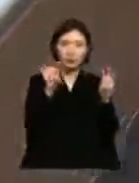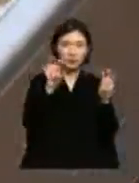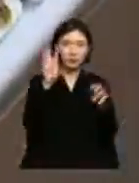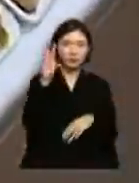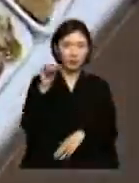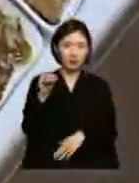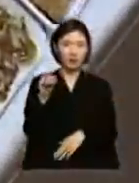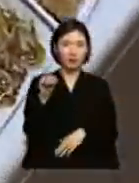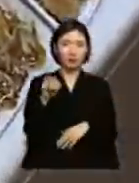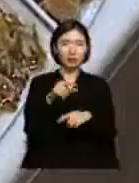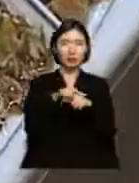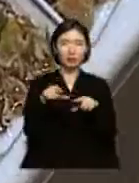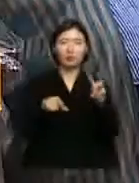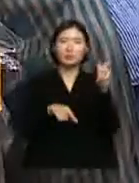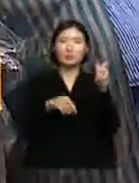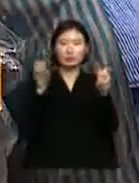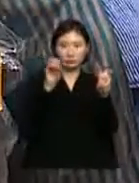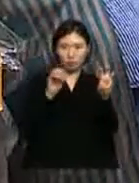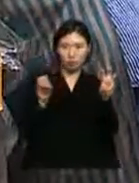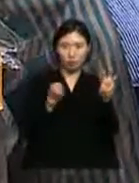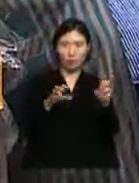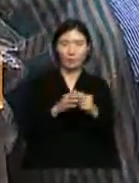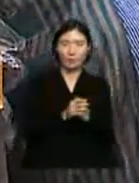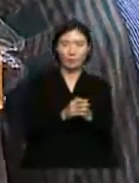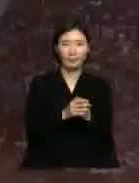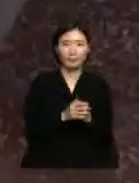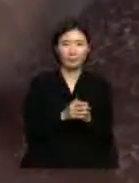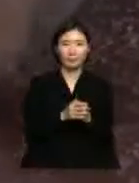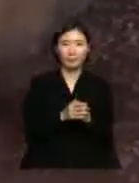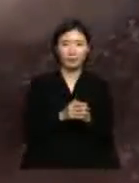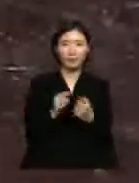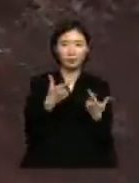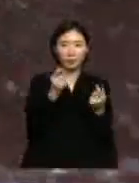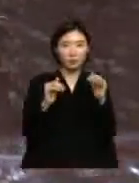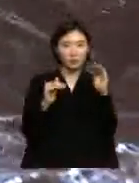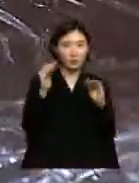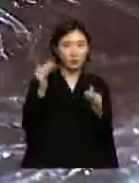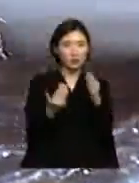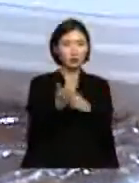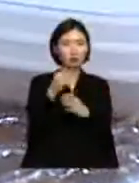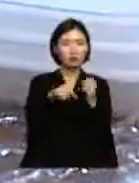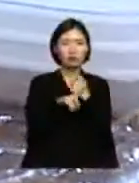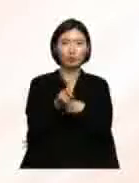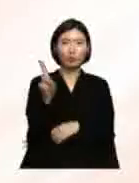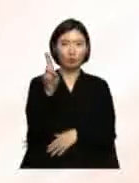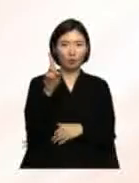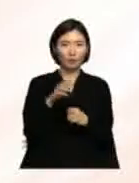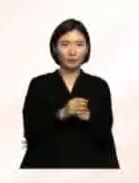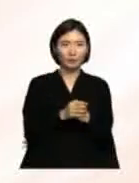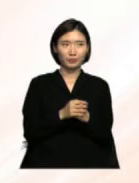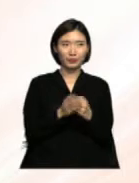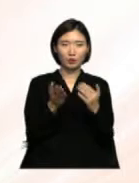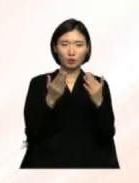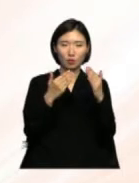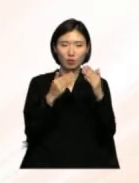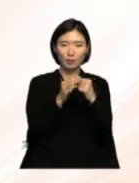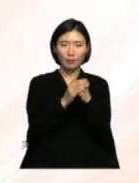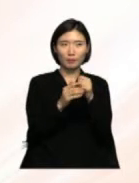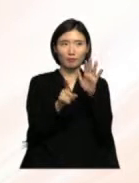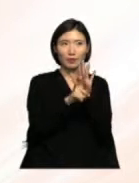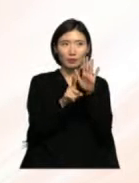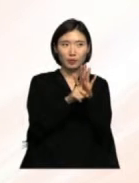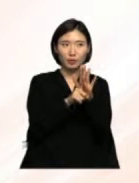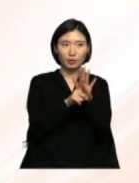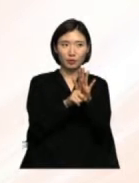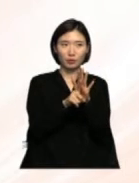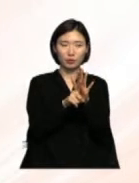원 선이 30%로 뒤를 이었습니다. 그렇다면 이 같은 차이는 왜 발생할까요? 공사가 발표한 차례상은 6,